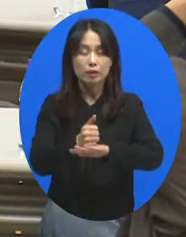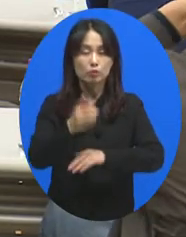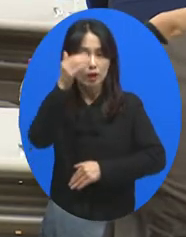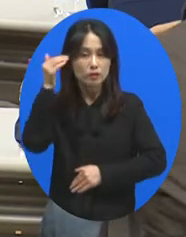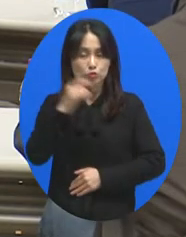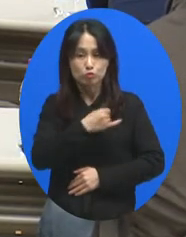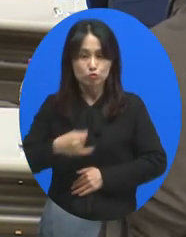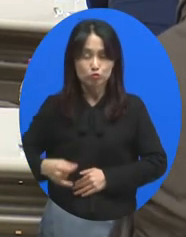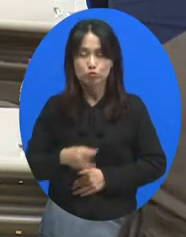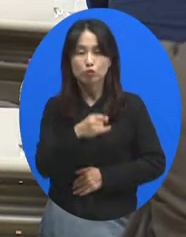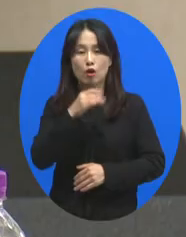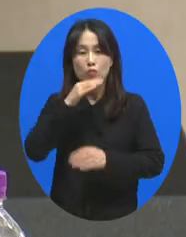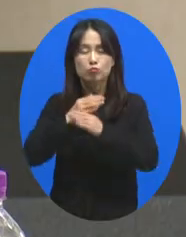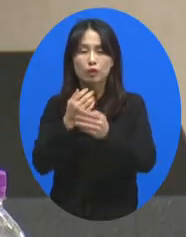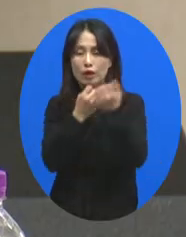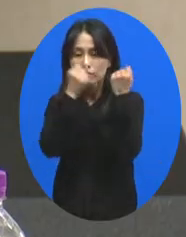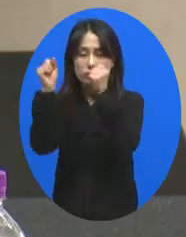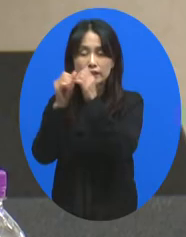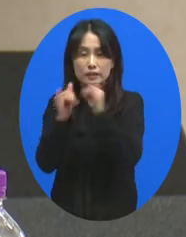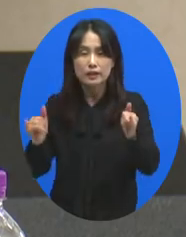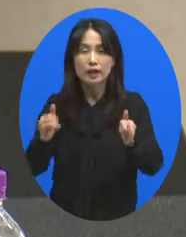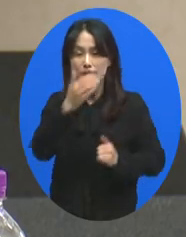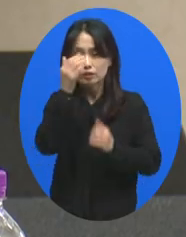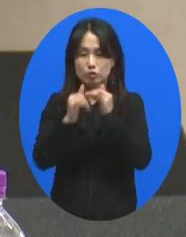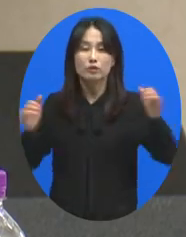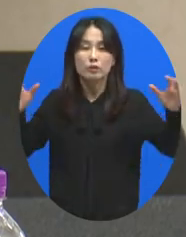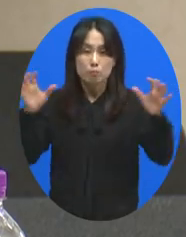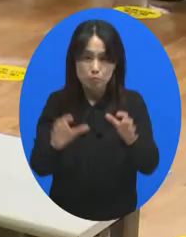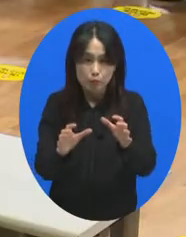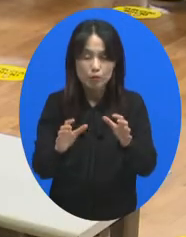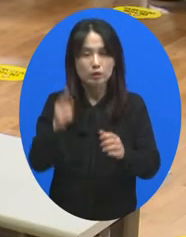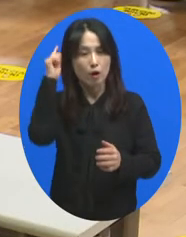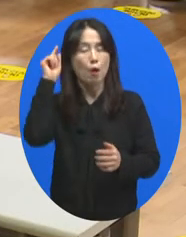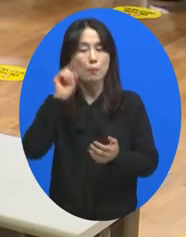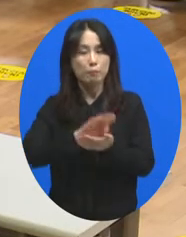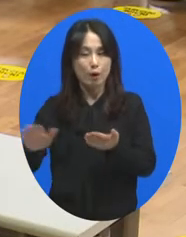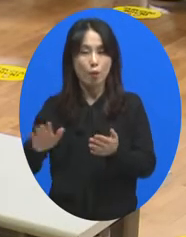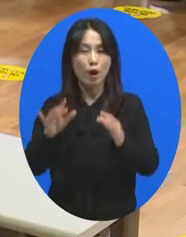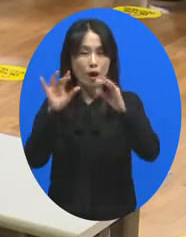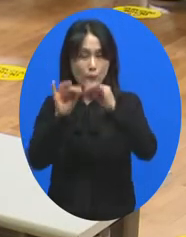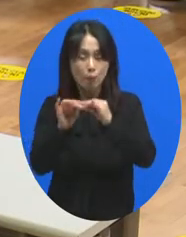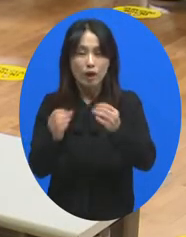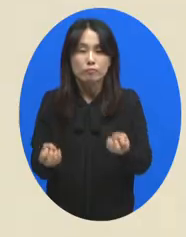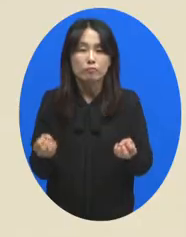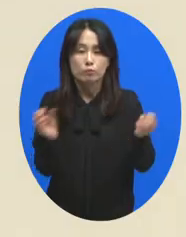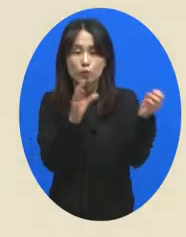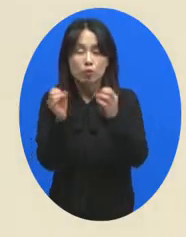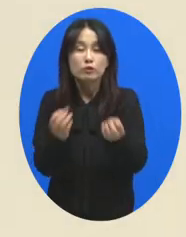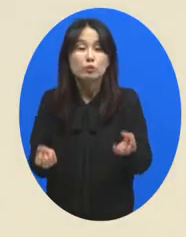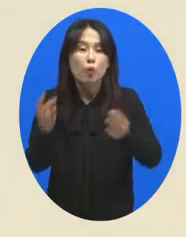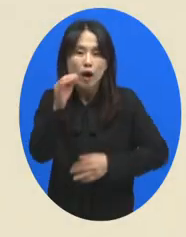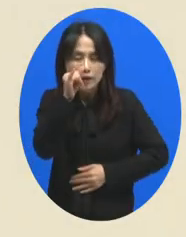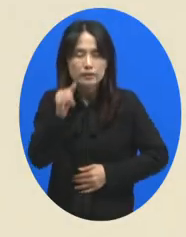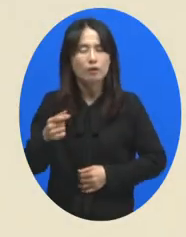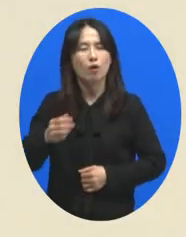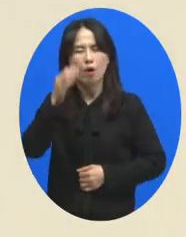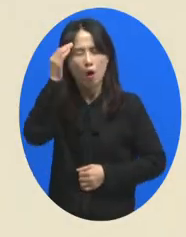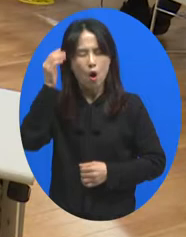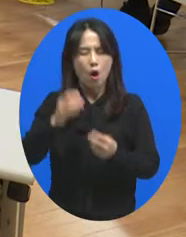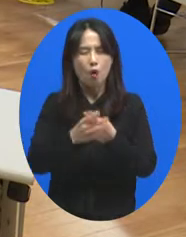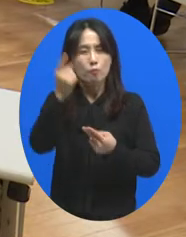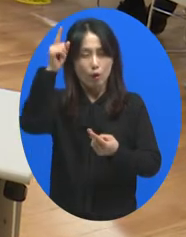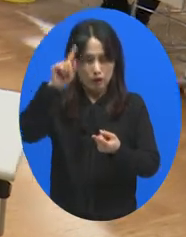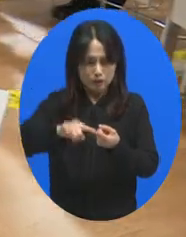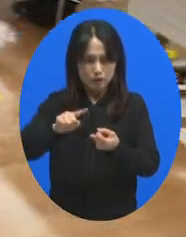끝으로 한국, 중국, 북한 이탈주민 청년들이 한데 모이는 평화 공감 토크쇼를 개최해 한반도 평화 이야기를